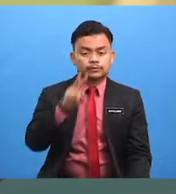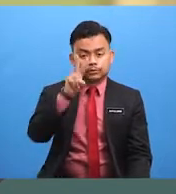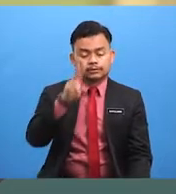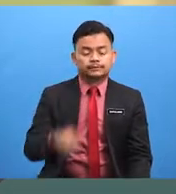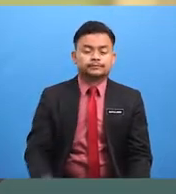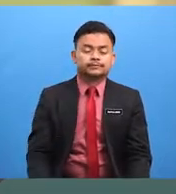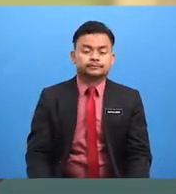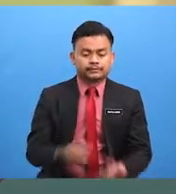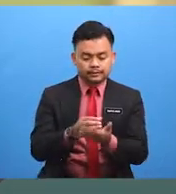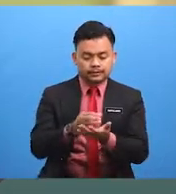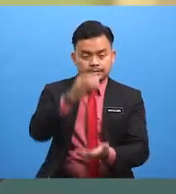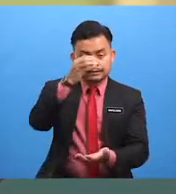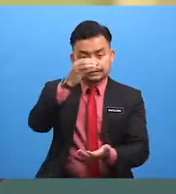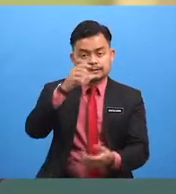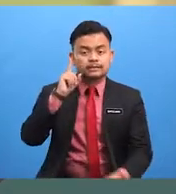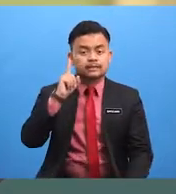1 silinder